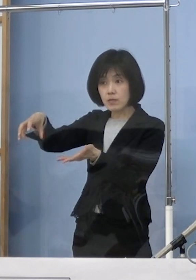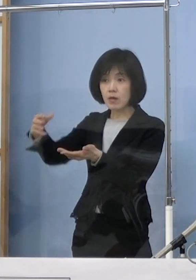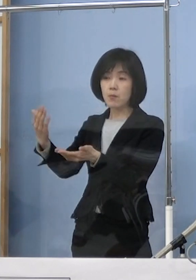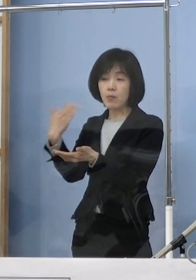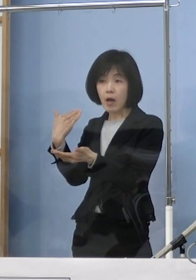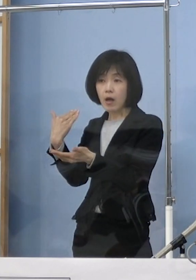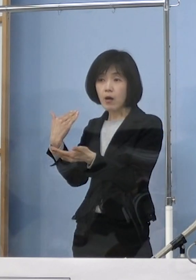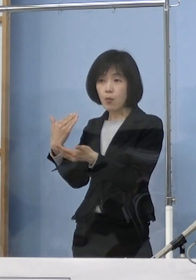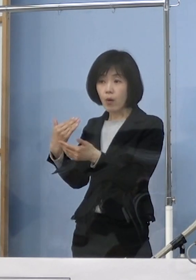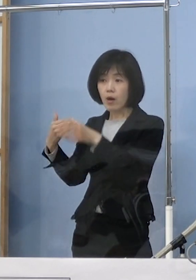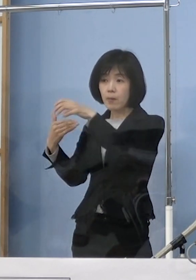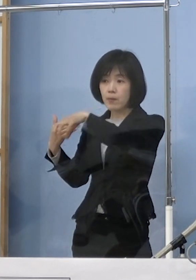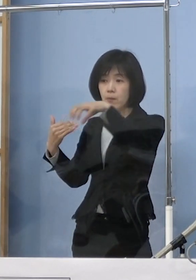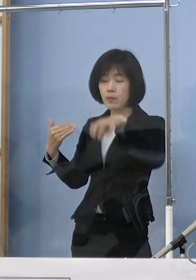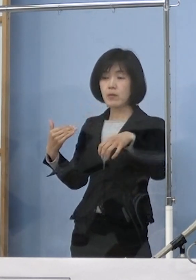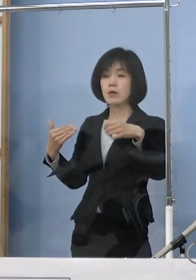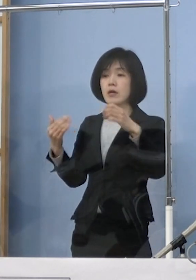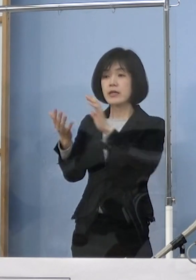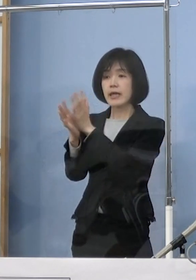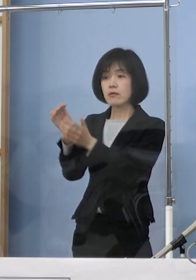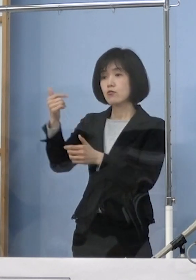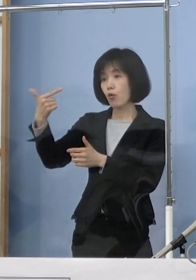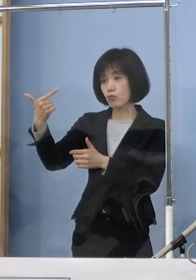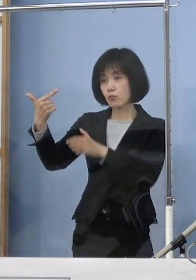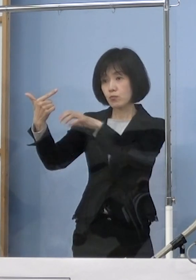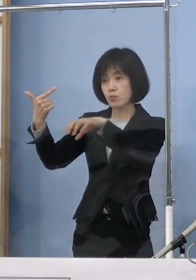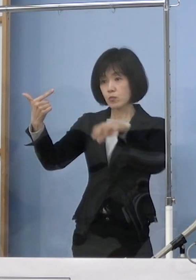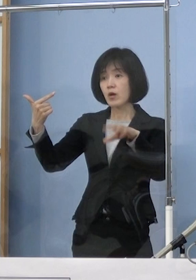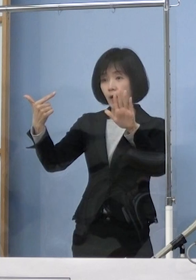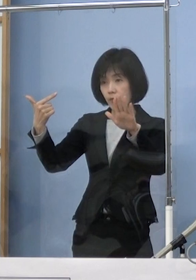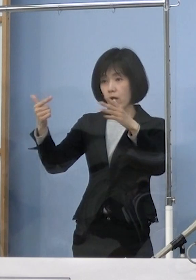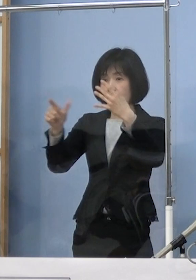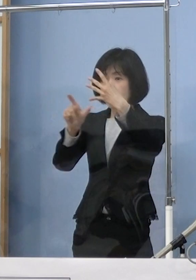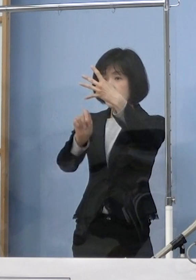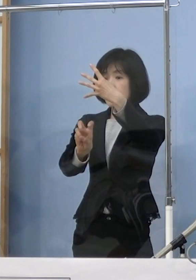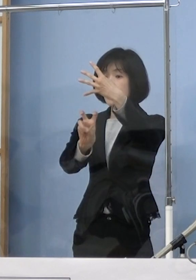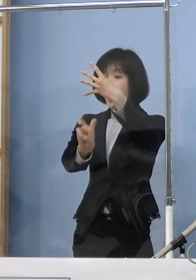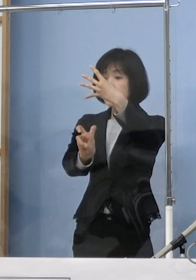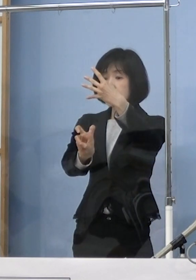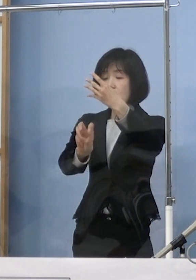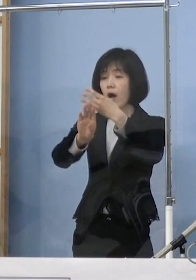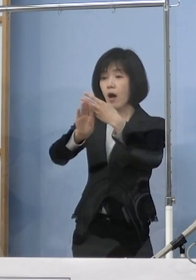は6都府県でありましたが、20日の日からこれに